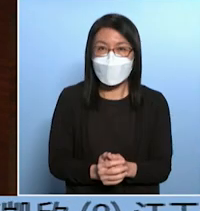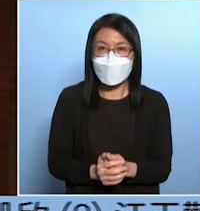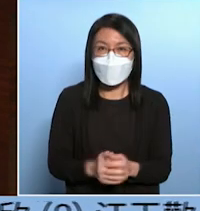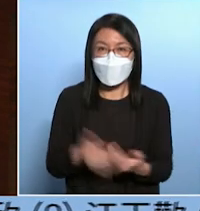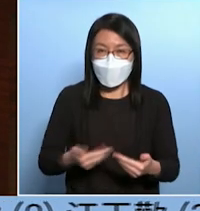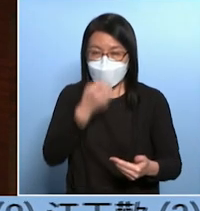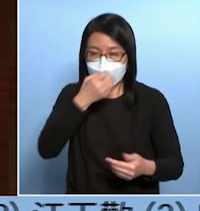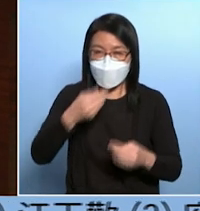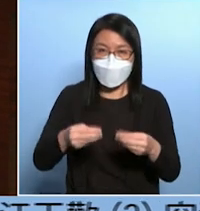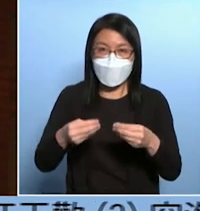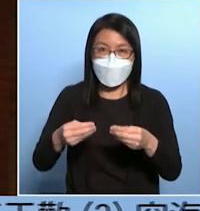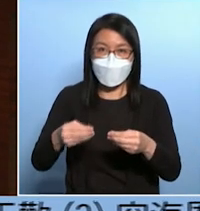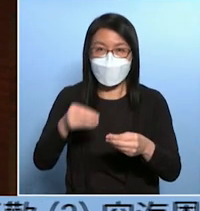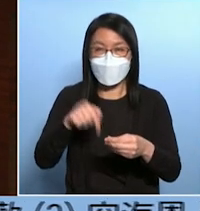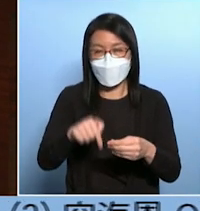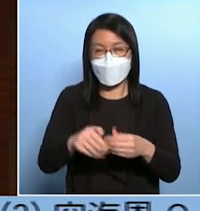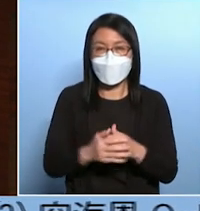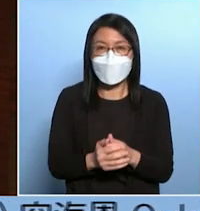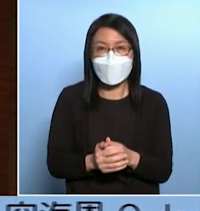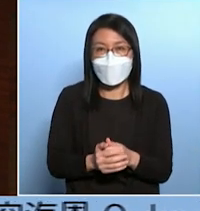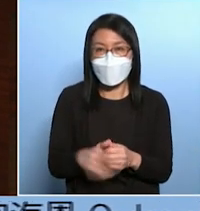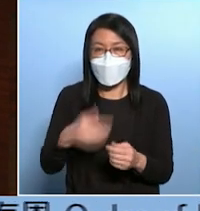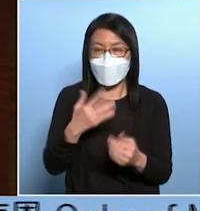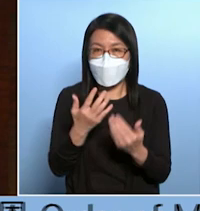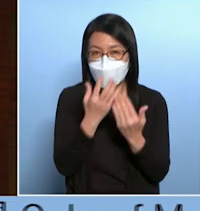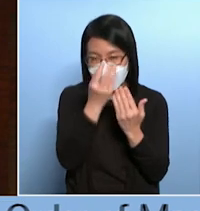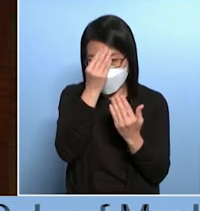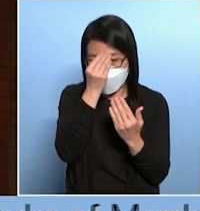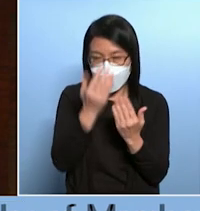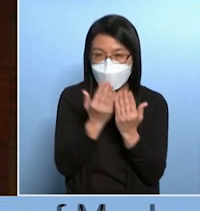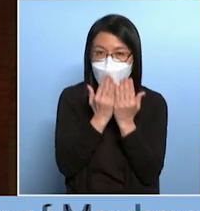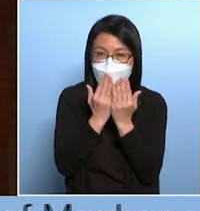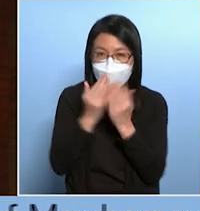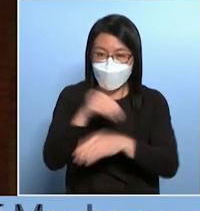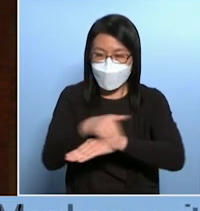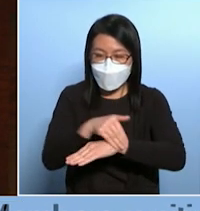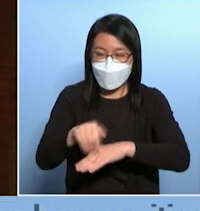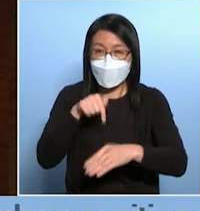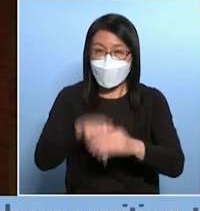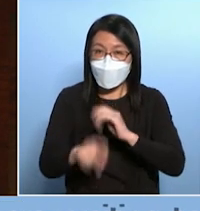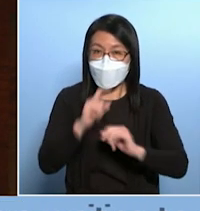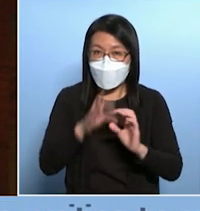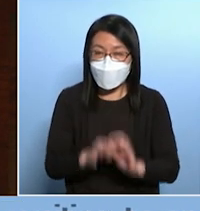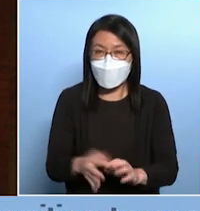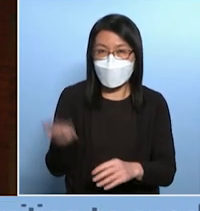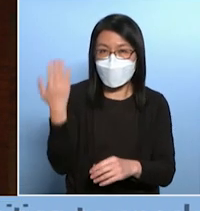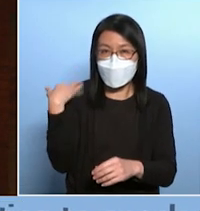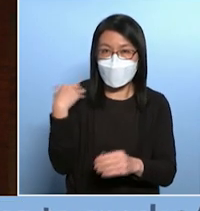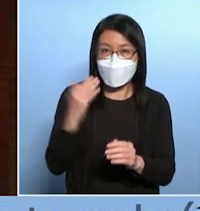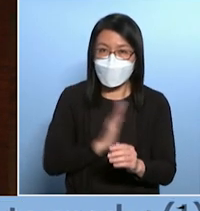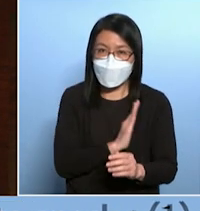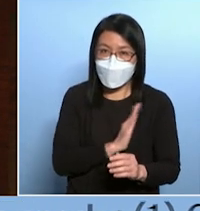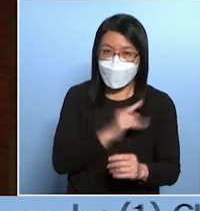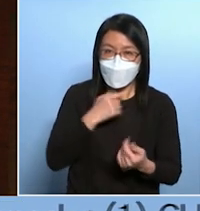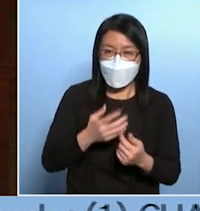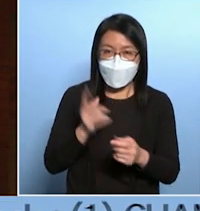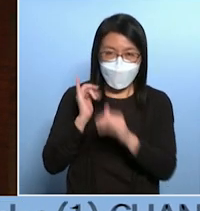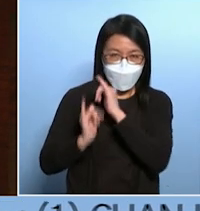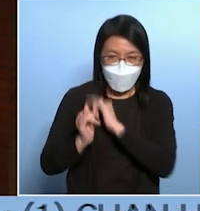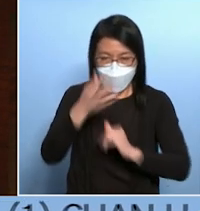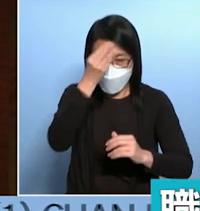本港的教育在學制和課程的設置方面，歷來是側重傳統學術訓